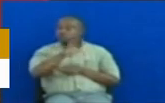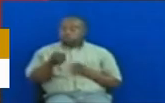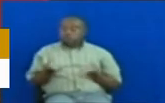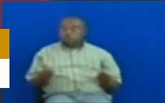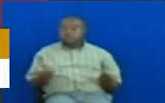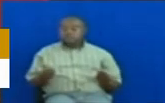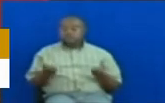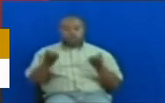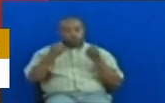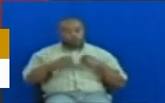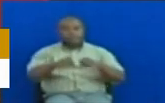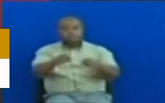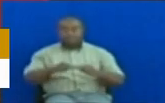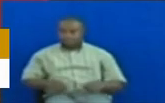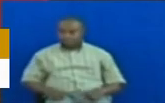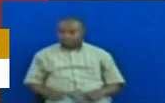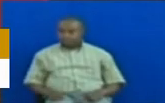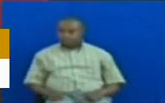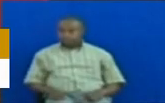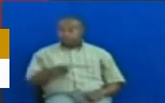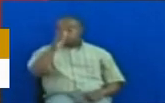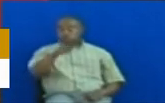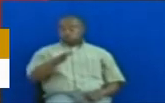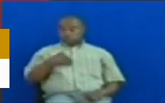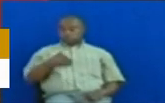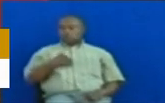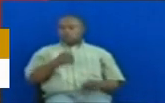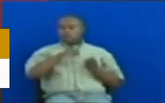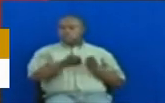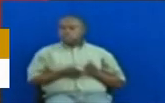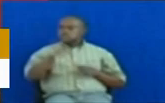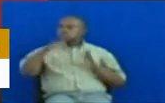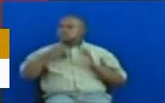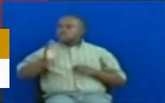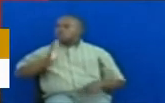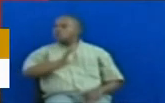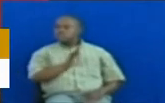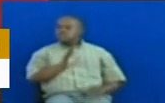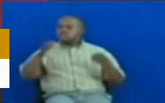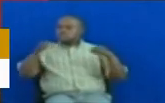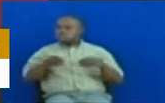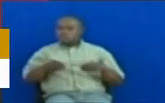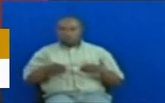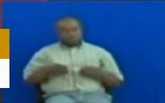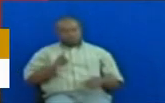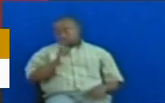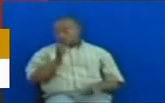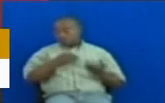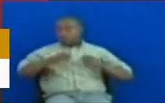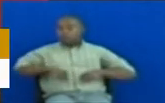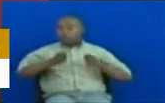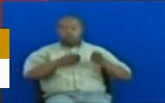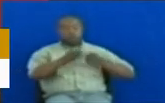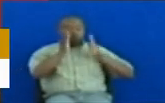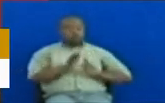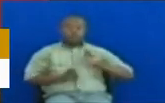operation, kwa sababu mtu anataka leseni, mnataka kikao, mnataka bodi, anaomba leseni leo anapewa pale pale, kwa sababu mamlaka yapo kwa CEO.